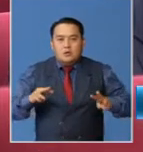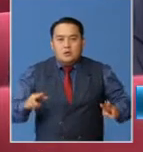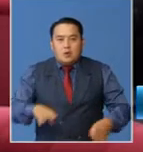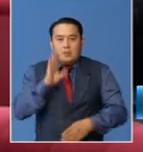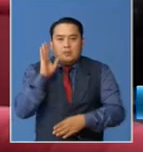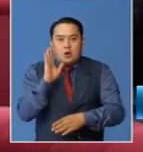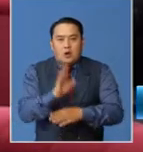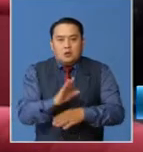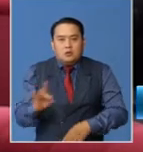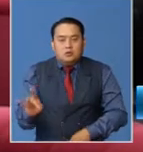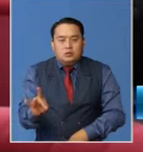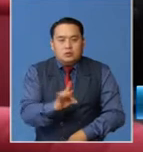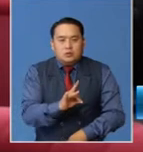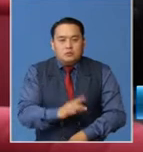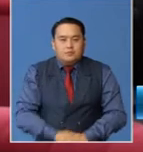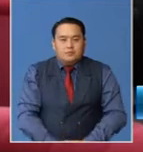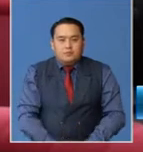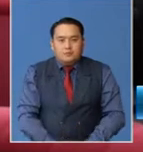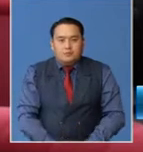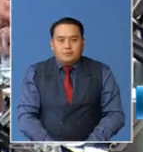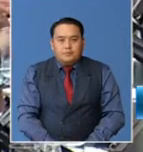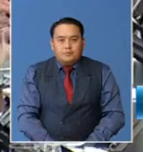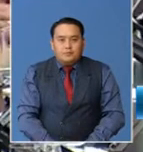премьер-министр страны дал ряд поручений регионам.